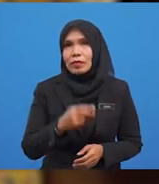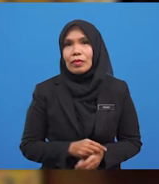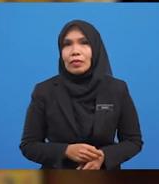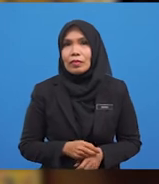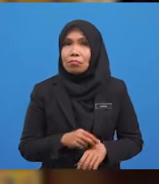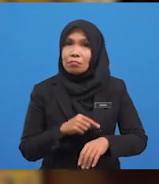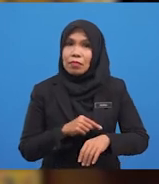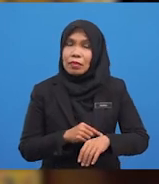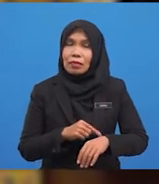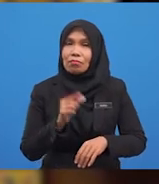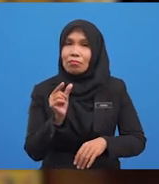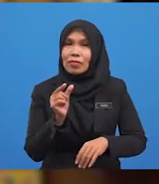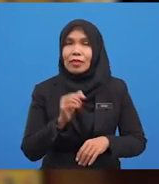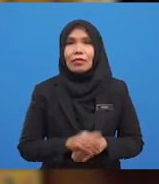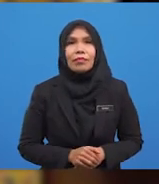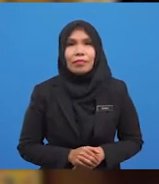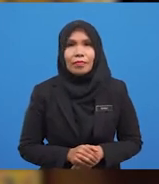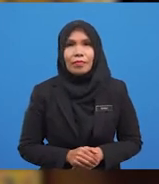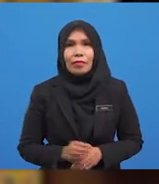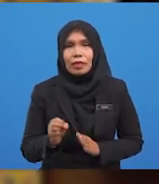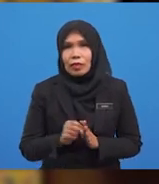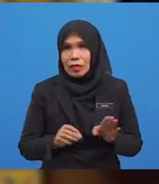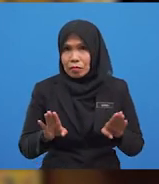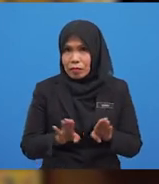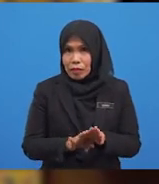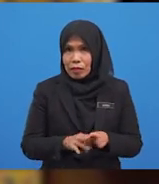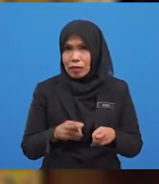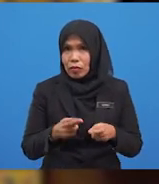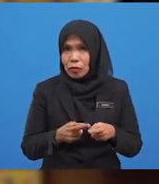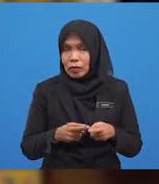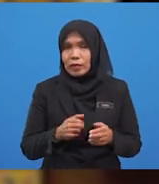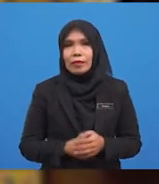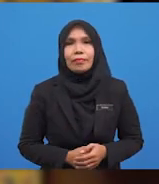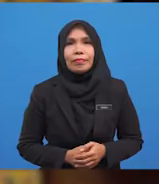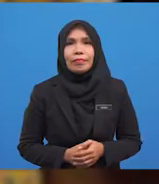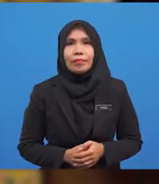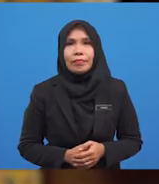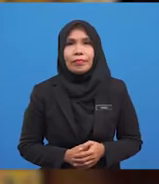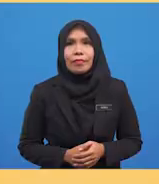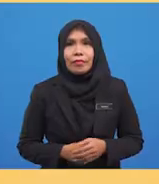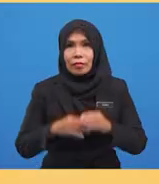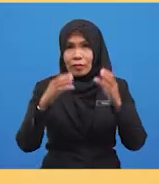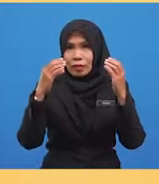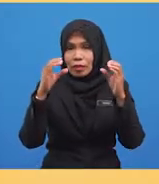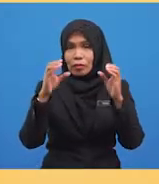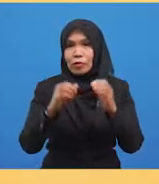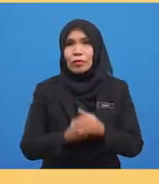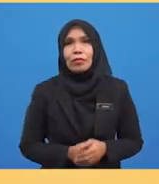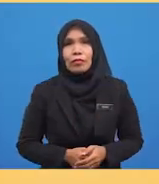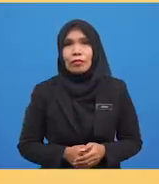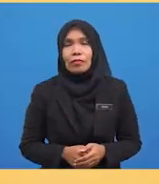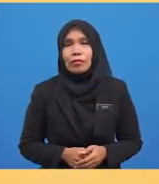mencemburui pertemuan kita. Sebagai rumusan seloka santap istiadat ini, cikgu